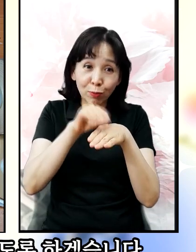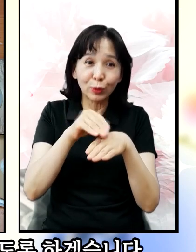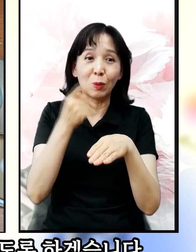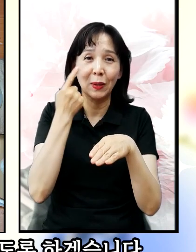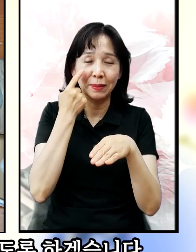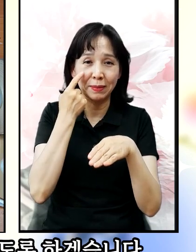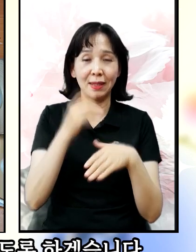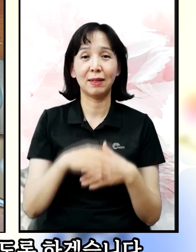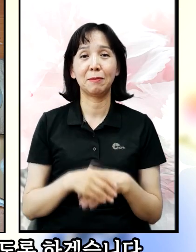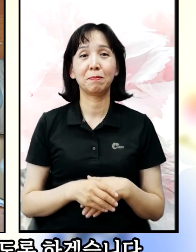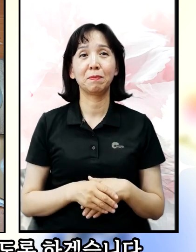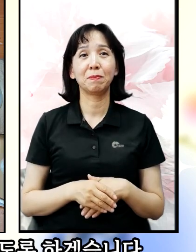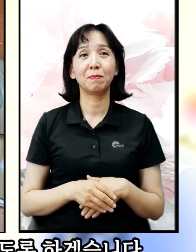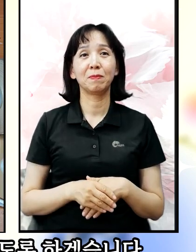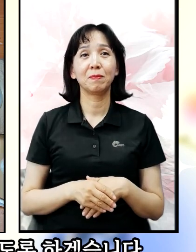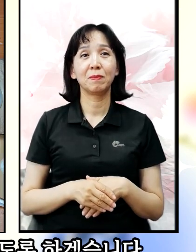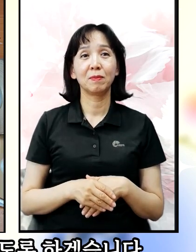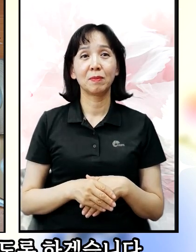붙여보도록 하겠습니다.